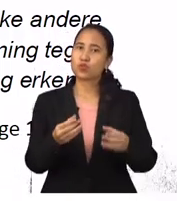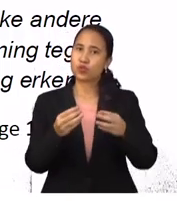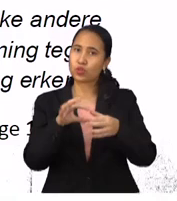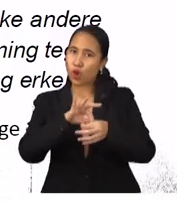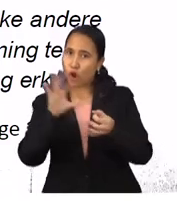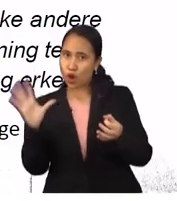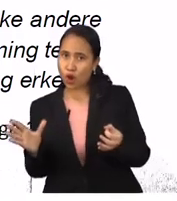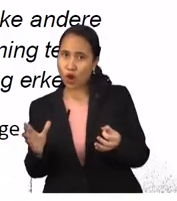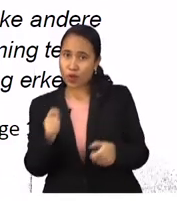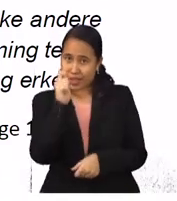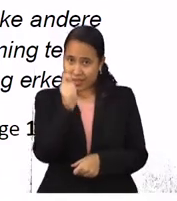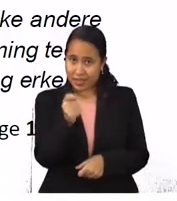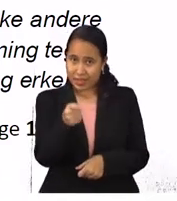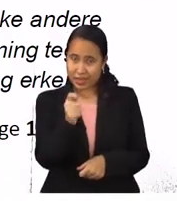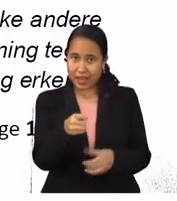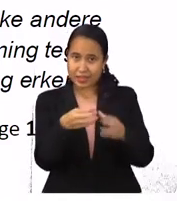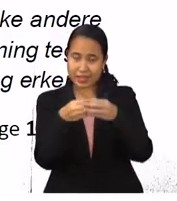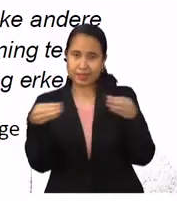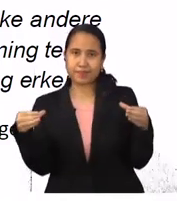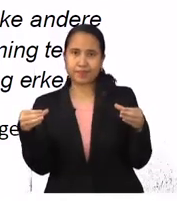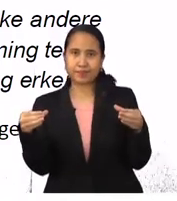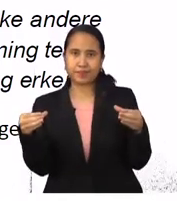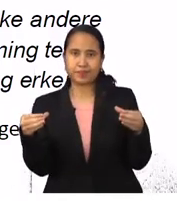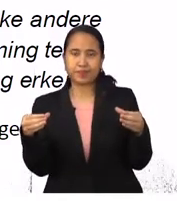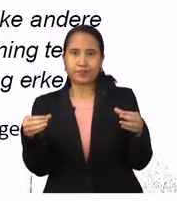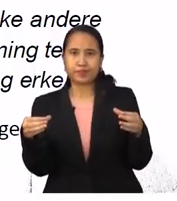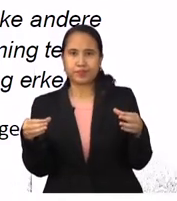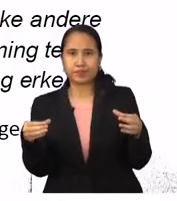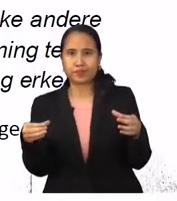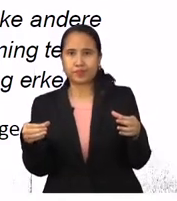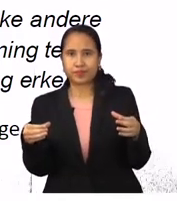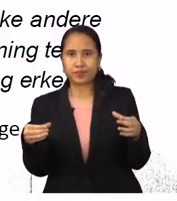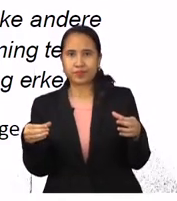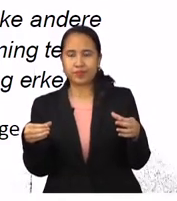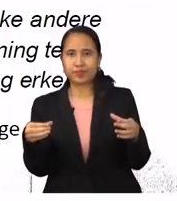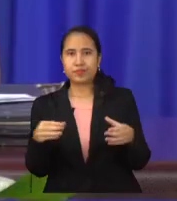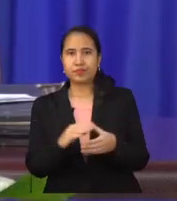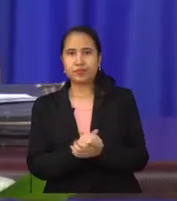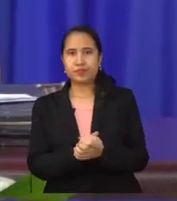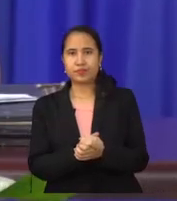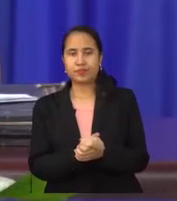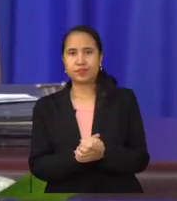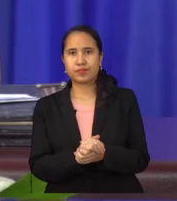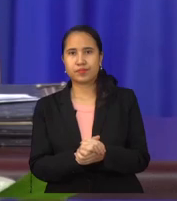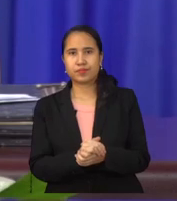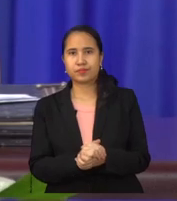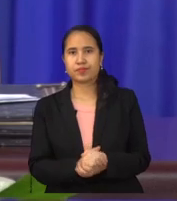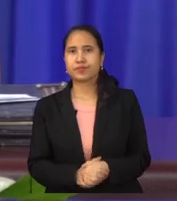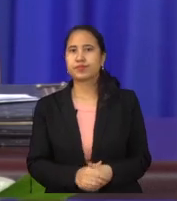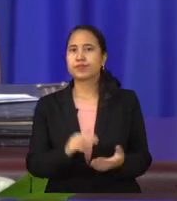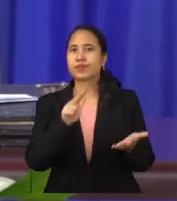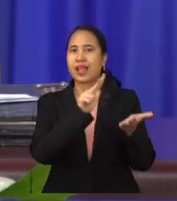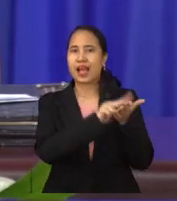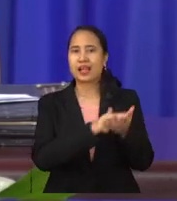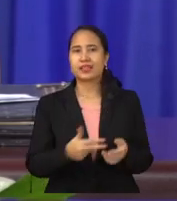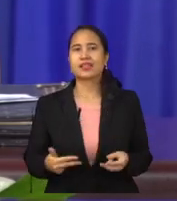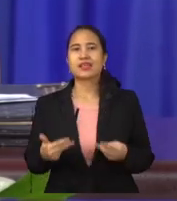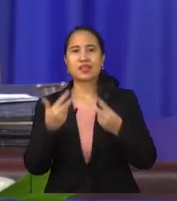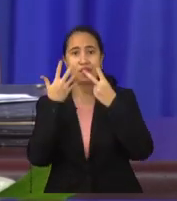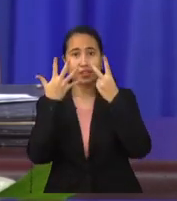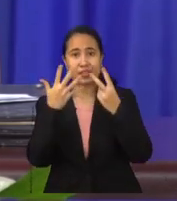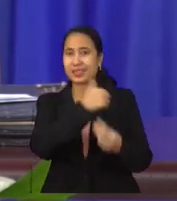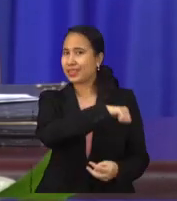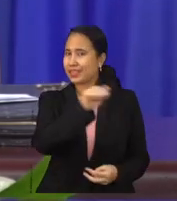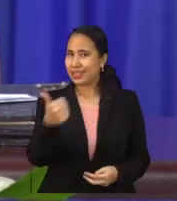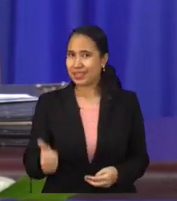en onpartijdige rechtelijke instantie die eerder bij wet is ingesteld. Artikel 25. Een ieder heeft recht